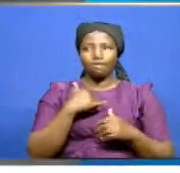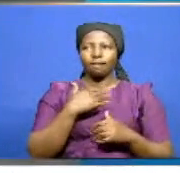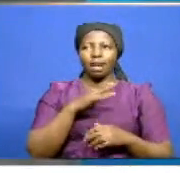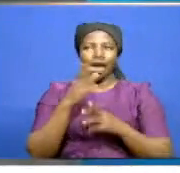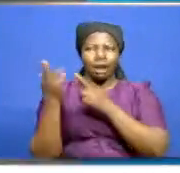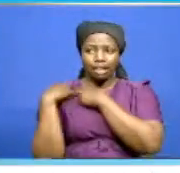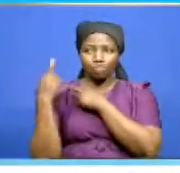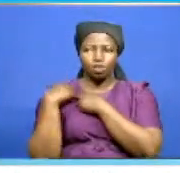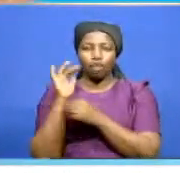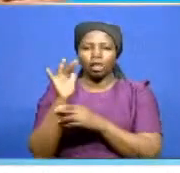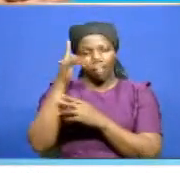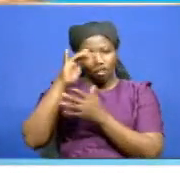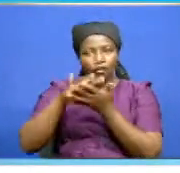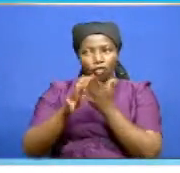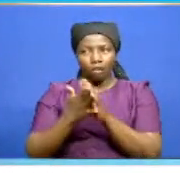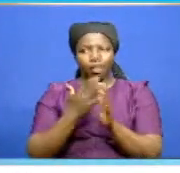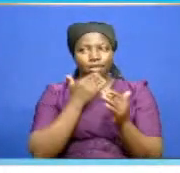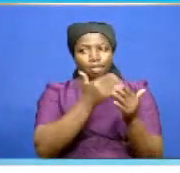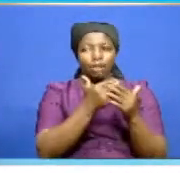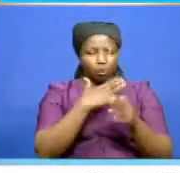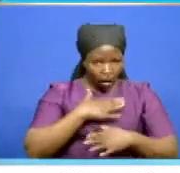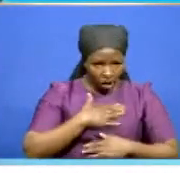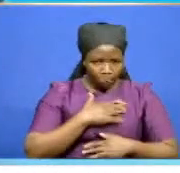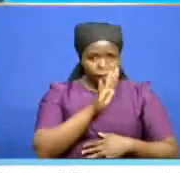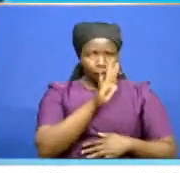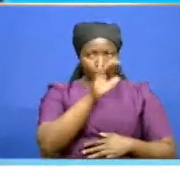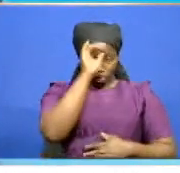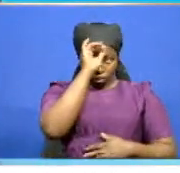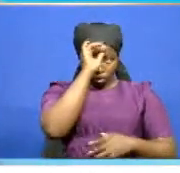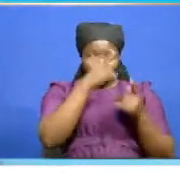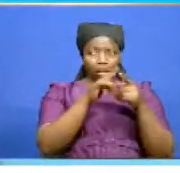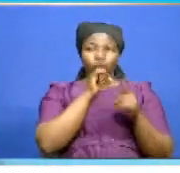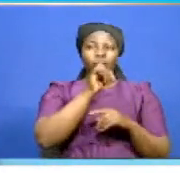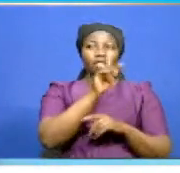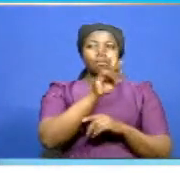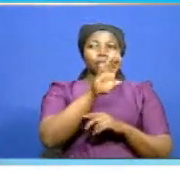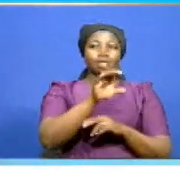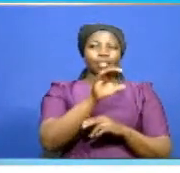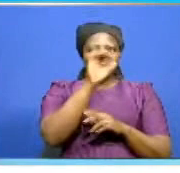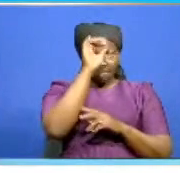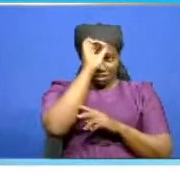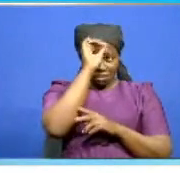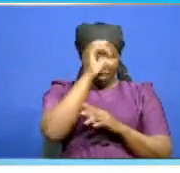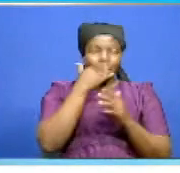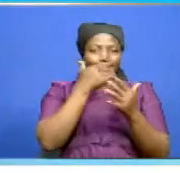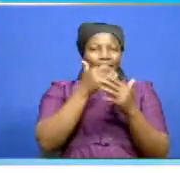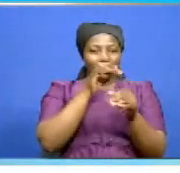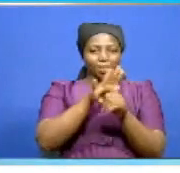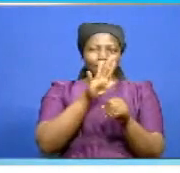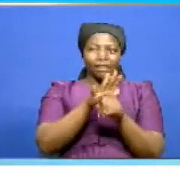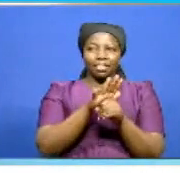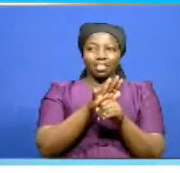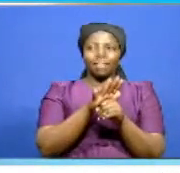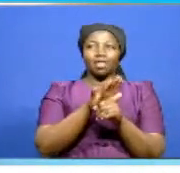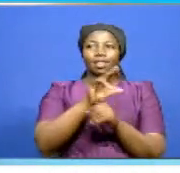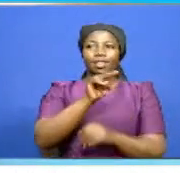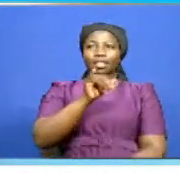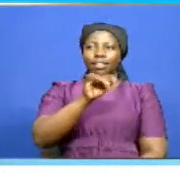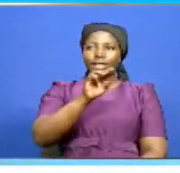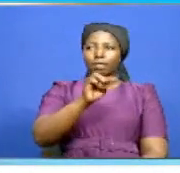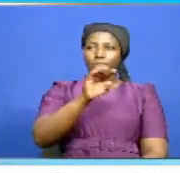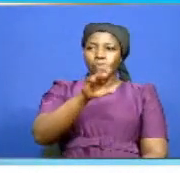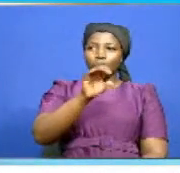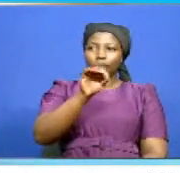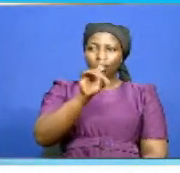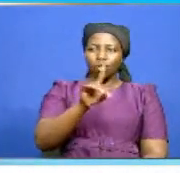Asante mheshimiwa. Bila shaka ni maoni yako na sio maoni ya shirika hili la utangazaji la KBC. Asante sana mheshimiwa Nimrod Mbai